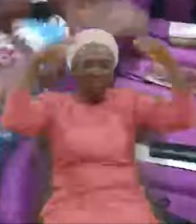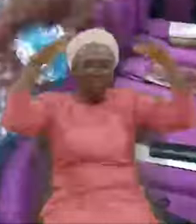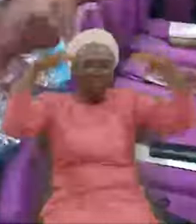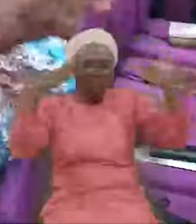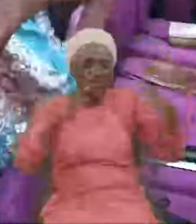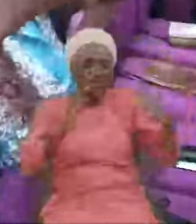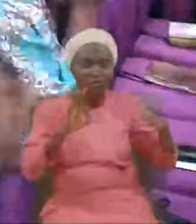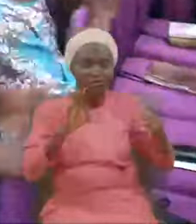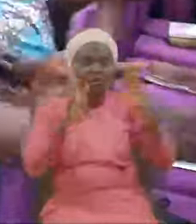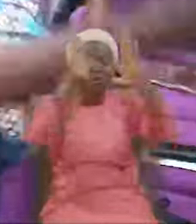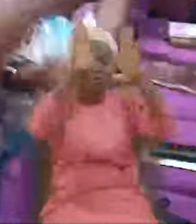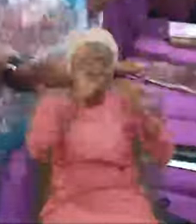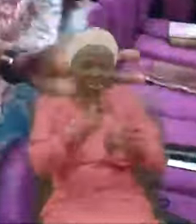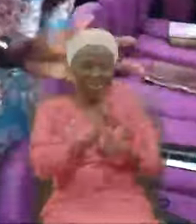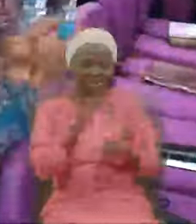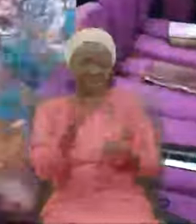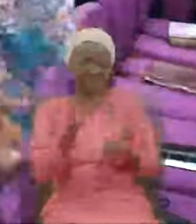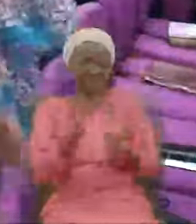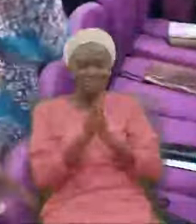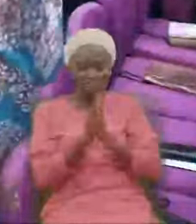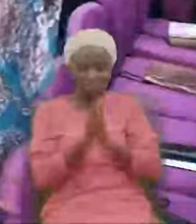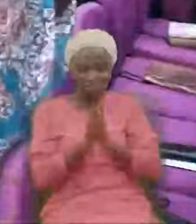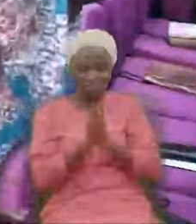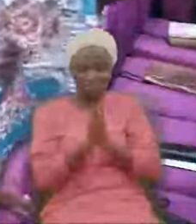La pluie de miracles.